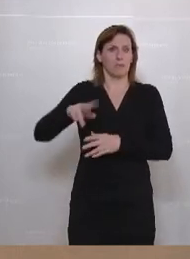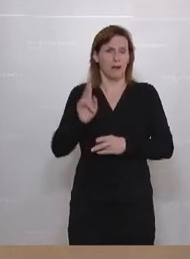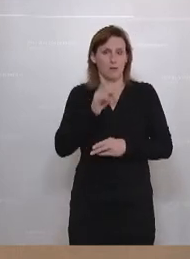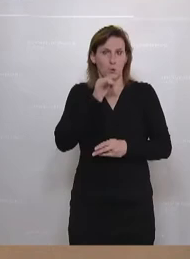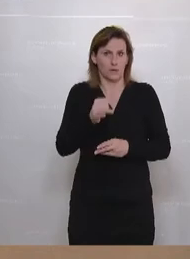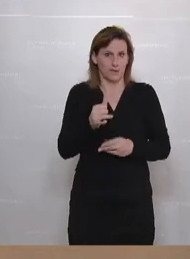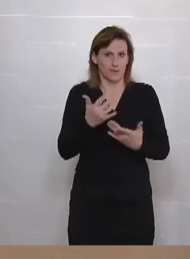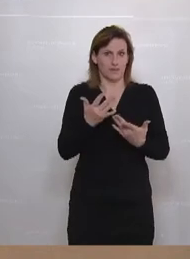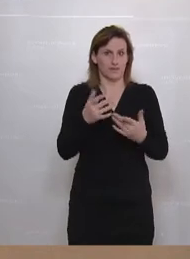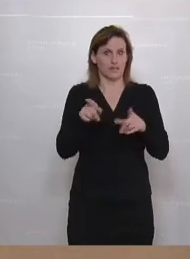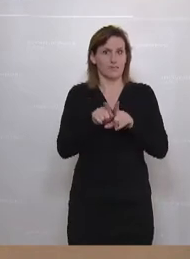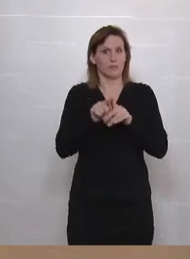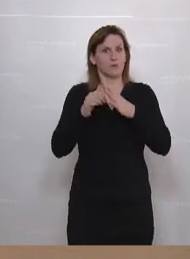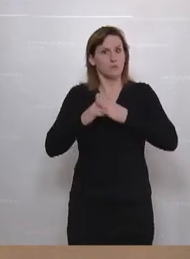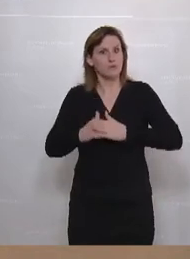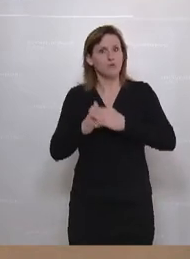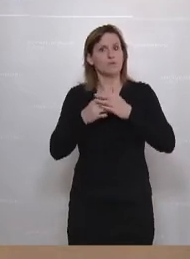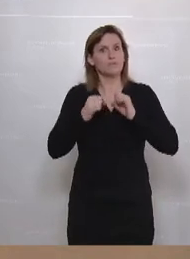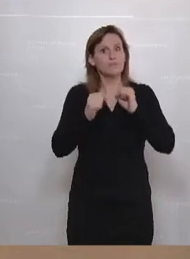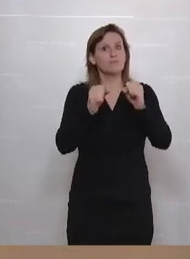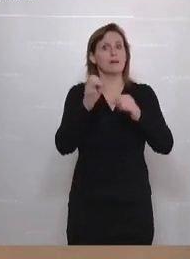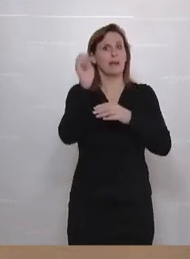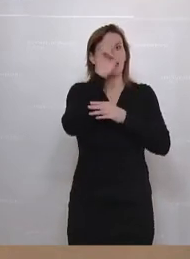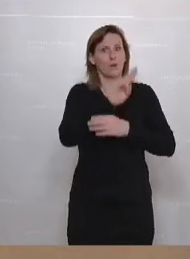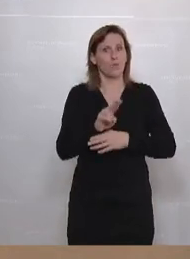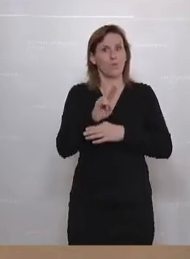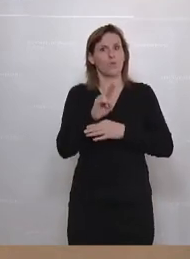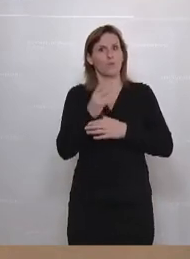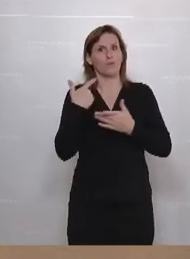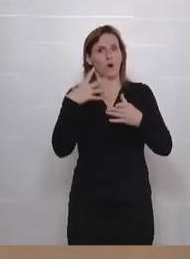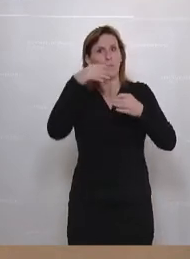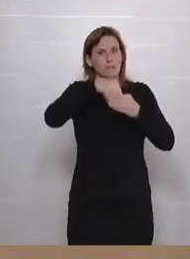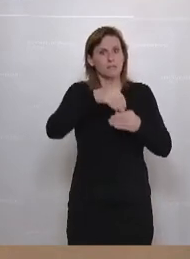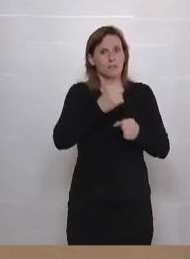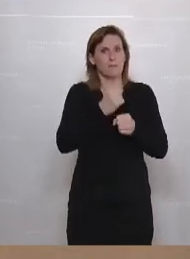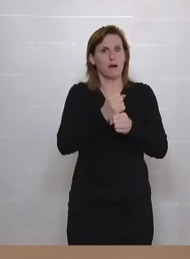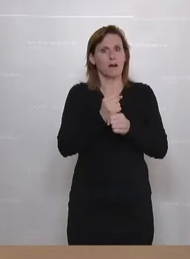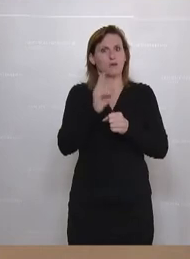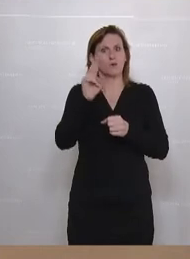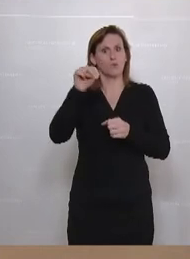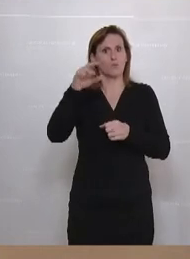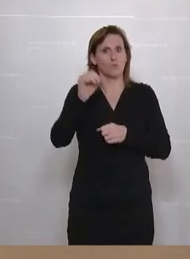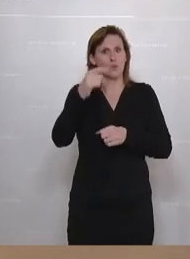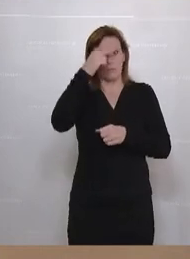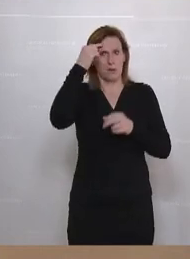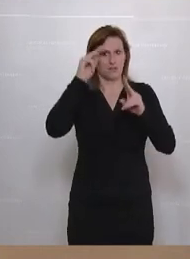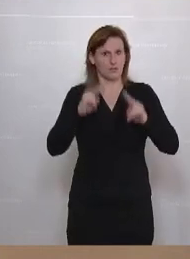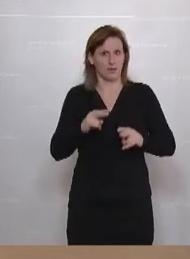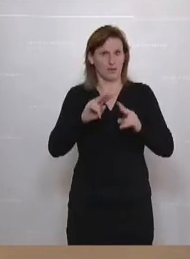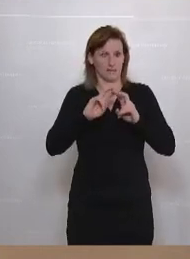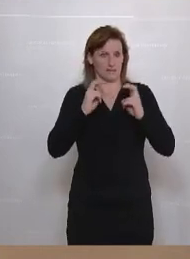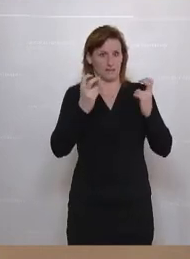wir unterstützen auch eine Initiative der Europäischen Union und haben uns da aktiv eingebracht, im UNO-Menschenrechtsrat dieses Thema